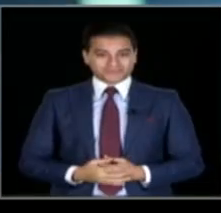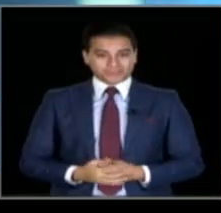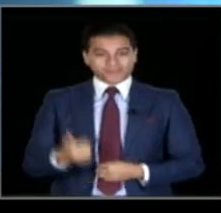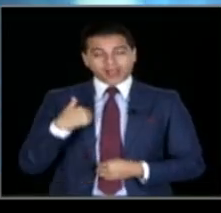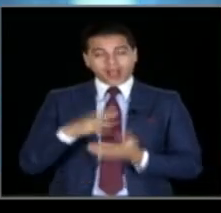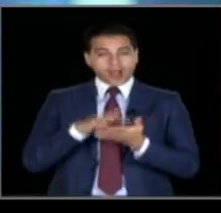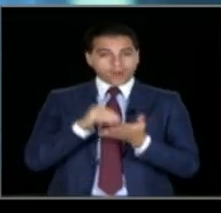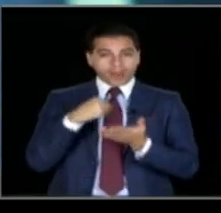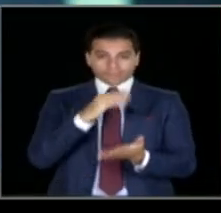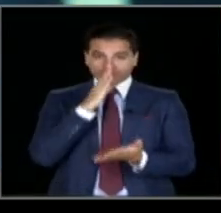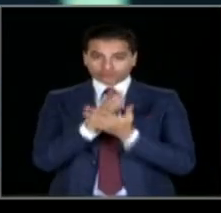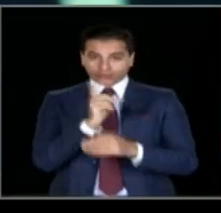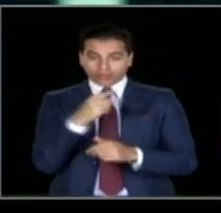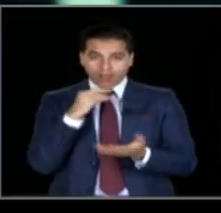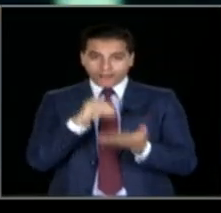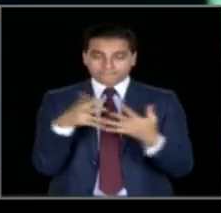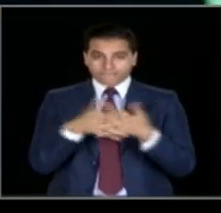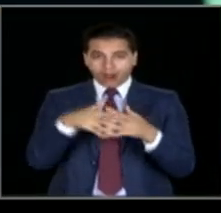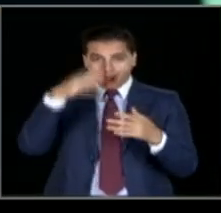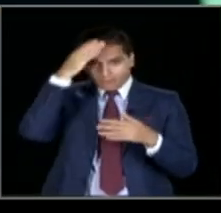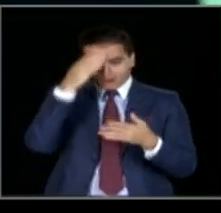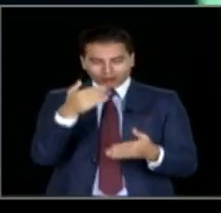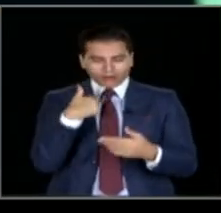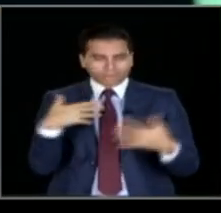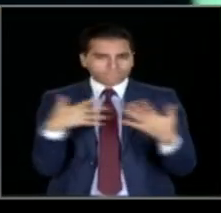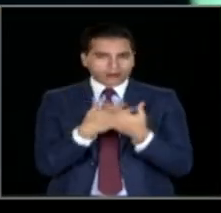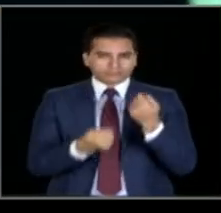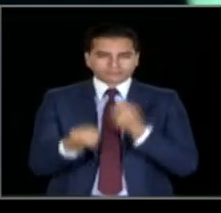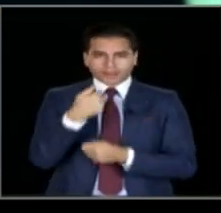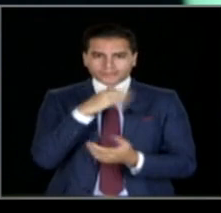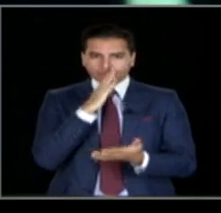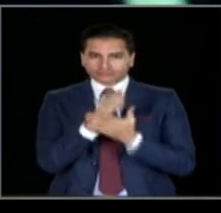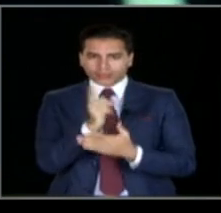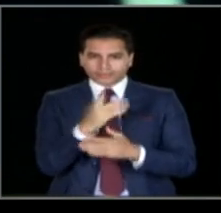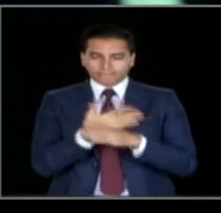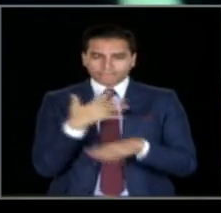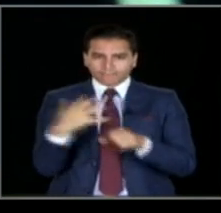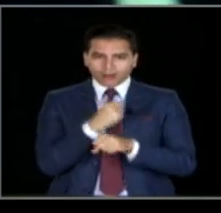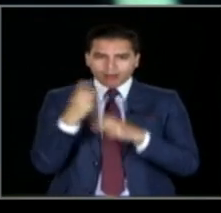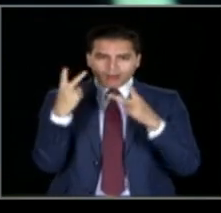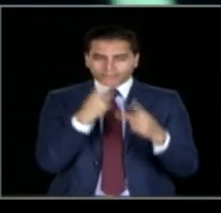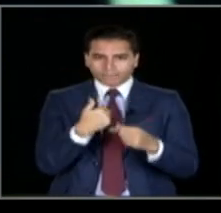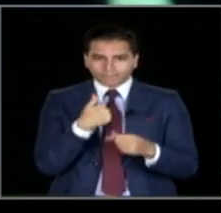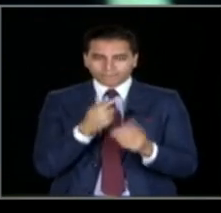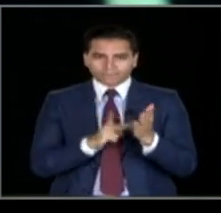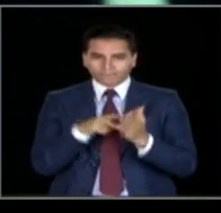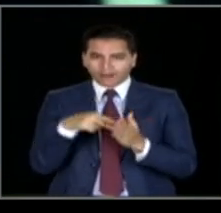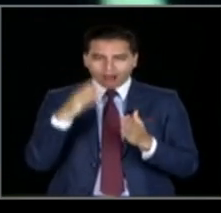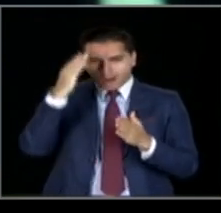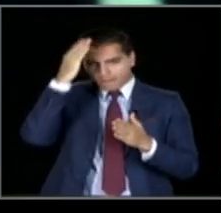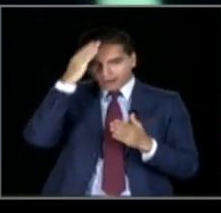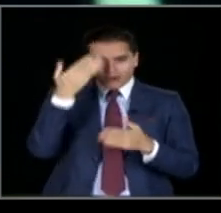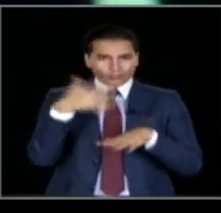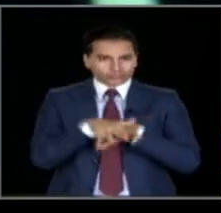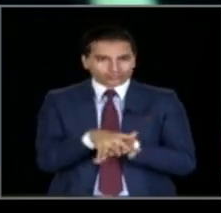أنا أولا ما كنتش مصدقة أصلا إن أنا أشارك في العباقرة، من كتر الفرحة ما كنتش مصدقة والله اللي أنا فيه، يعني إن أنا هروح العباقرة